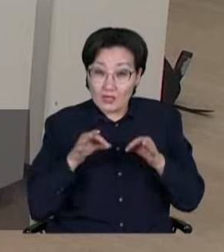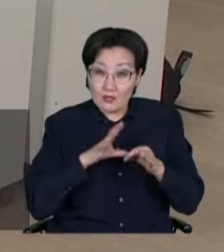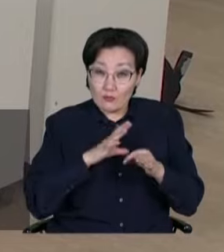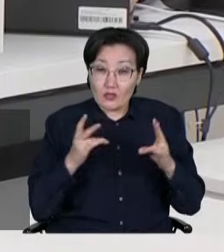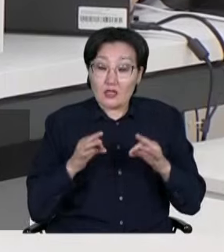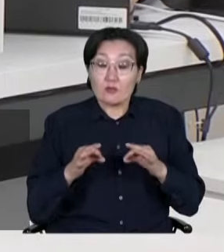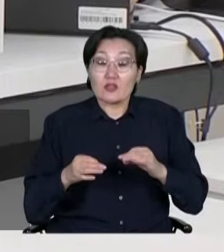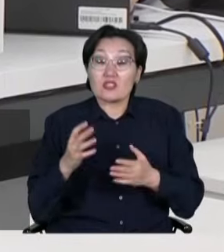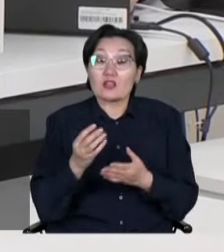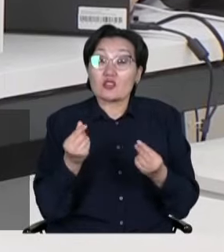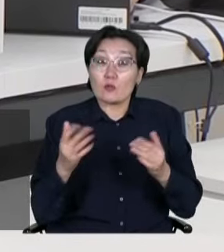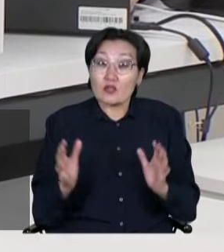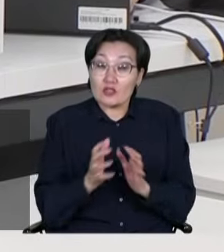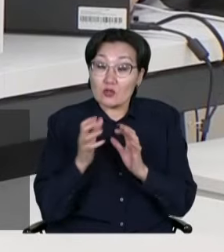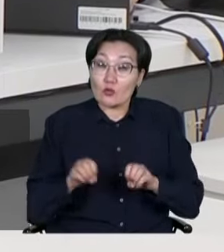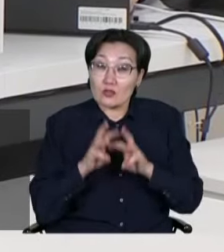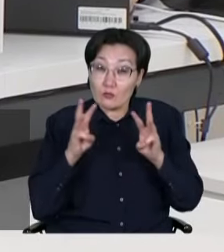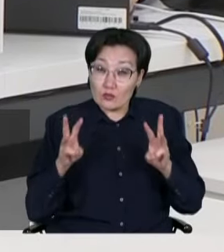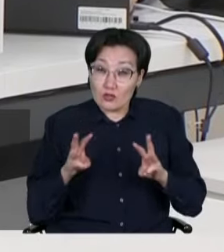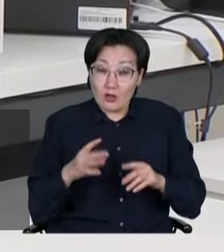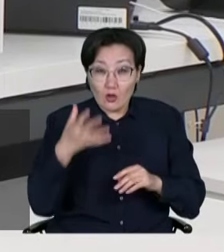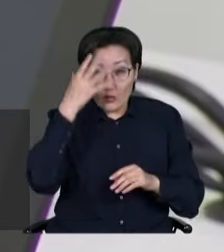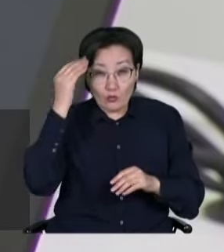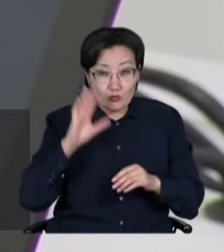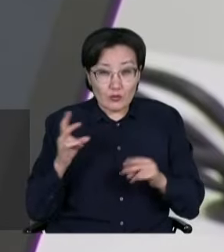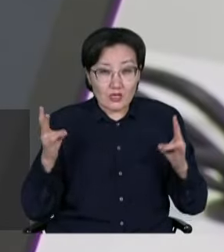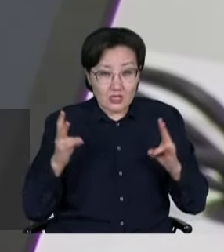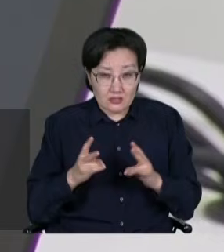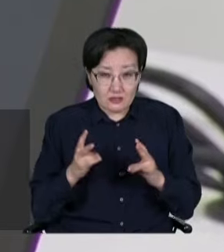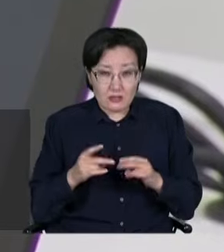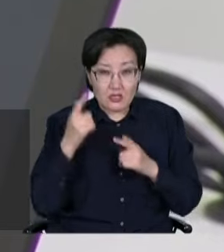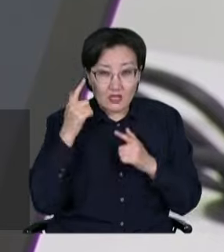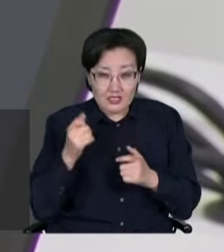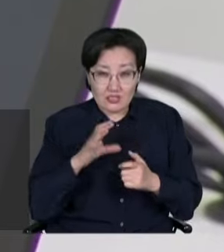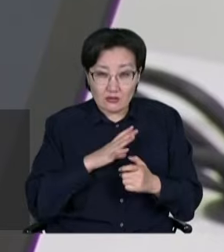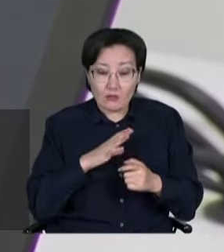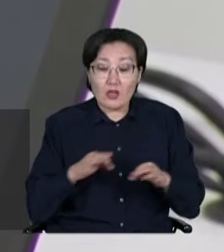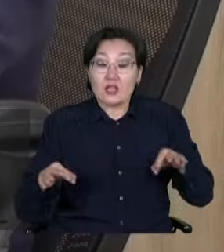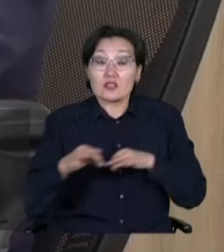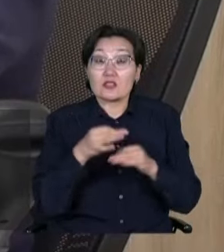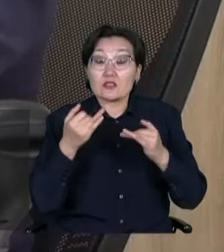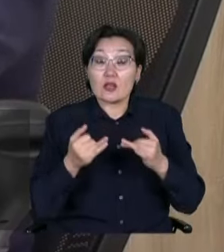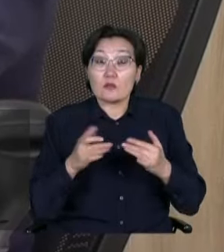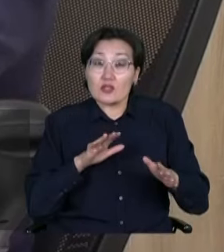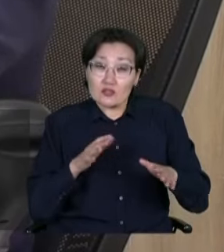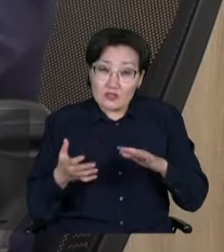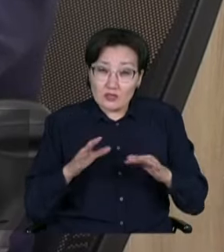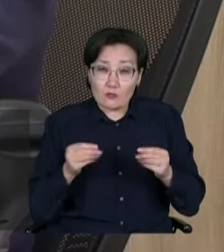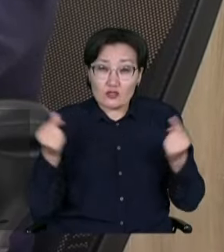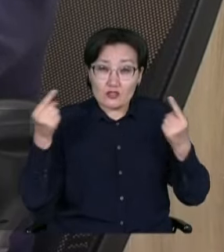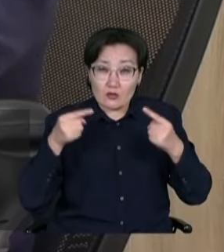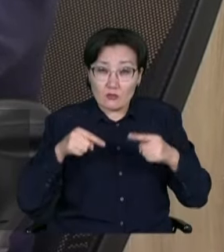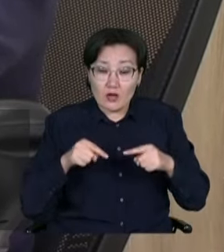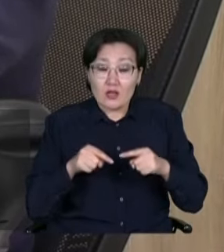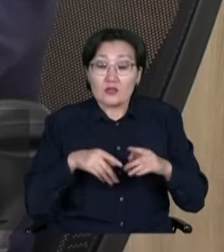де жинақтың сақталуын қамтамасыз етуді ұмыт қалдырмау қажеттігін еске салды. Бастама қазіргі құбылып тұрған инфляция